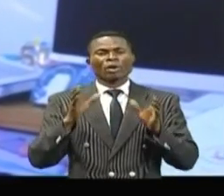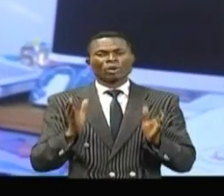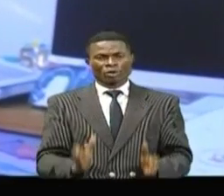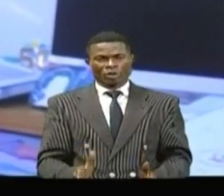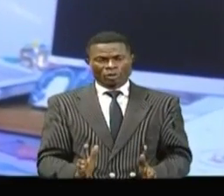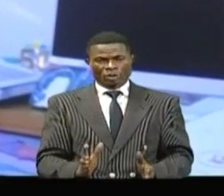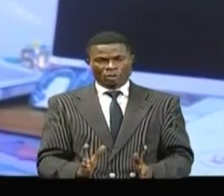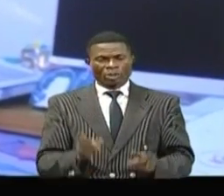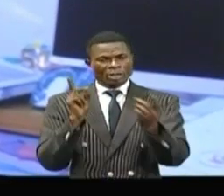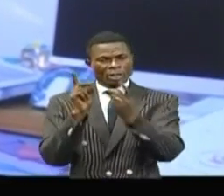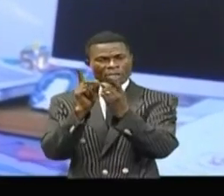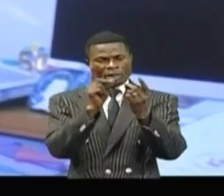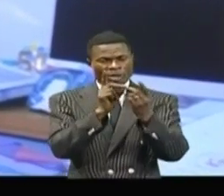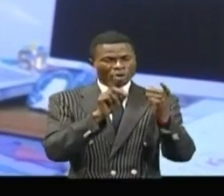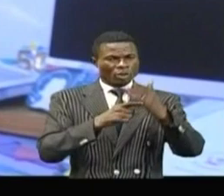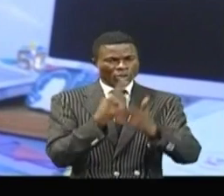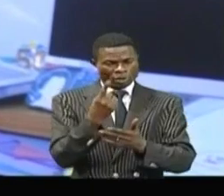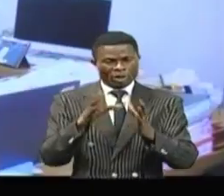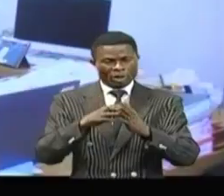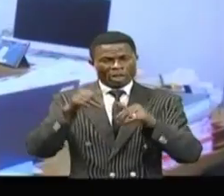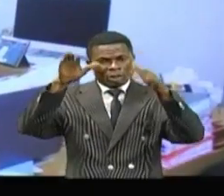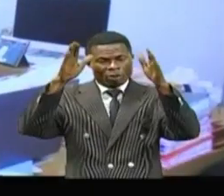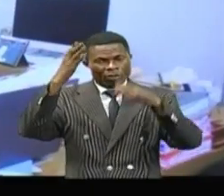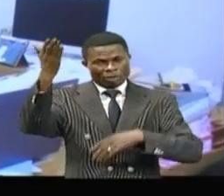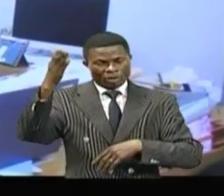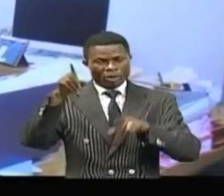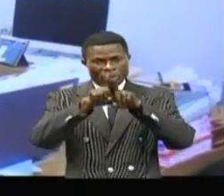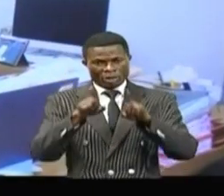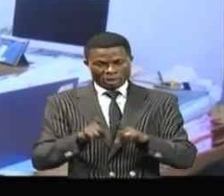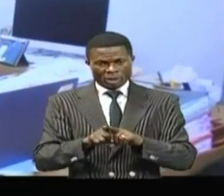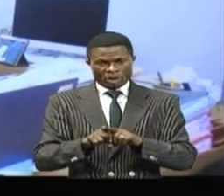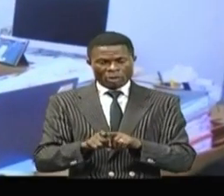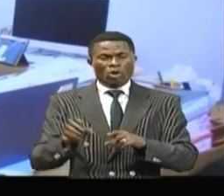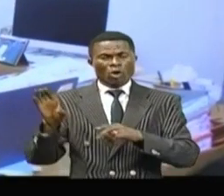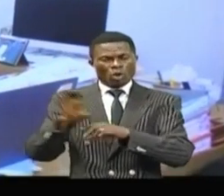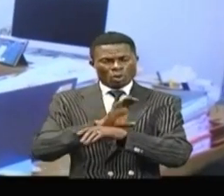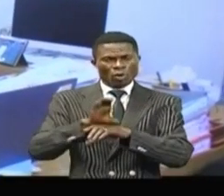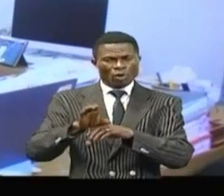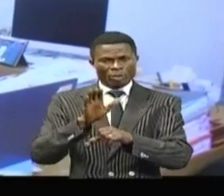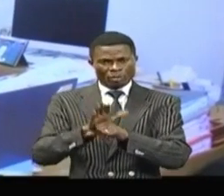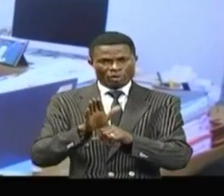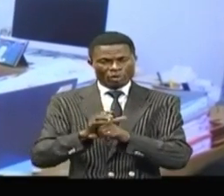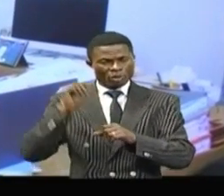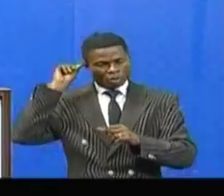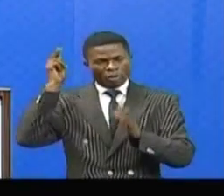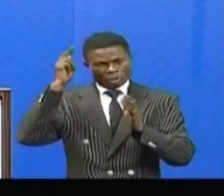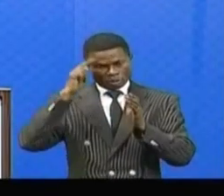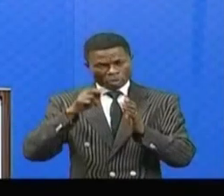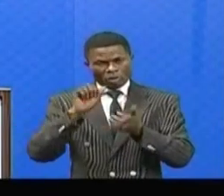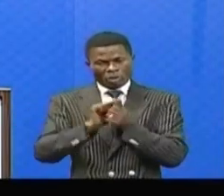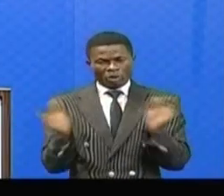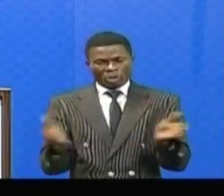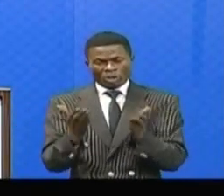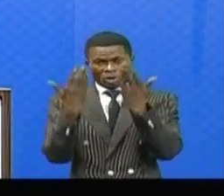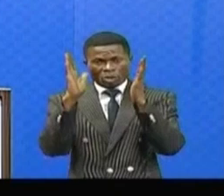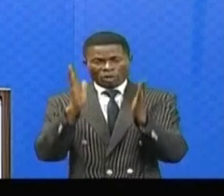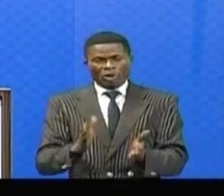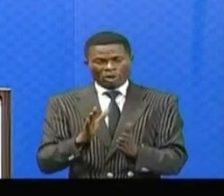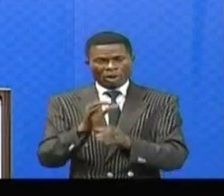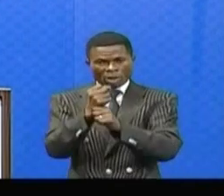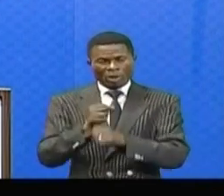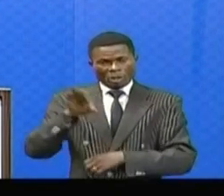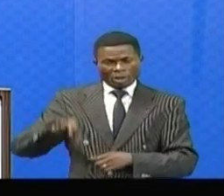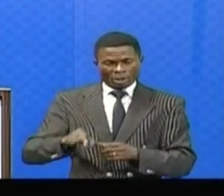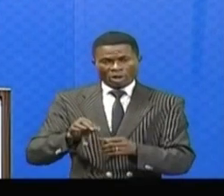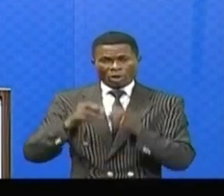par des contacts directs avec l'extérieur, ainsi que la préoccupation du gouvernement d'encadrer les étudiants bénéficiaires de